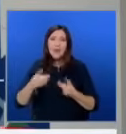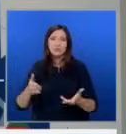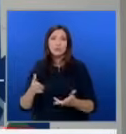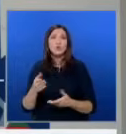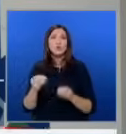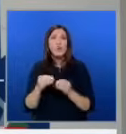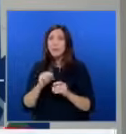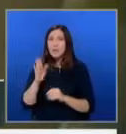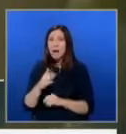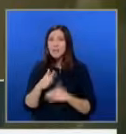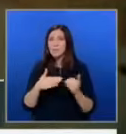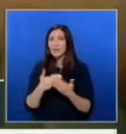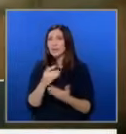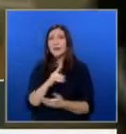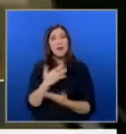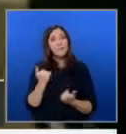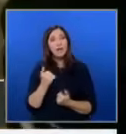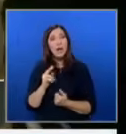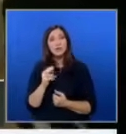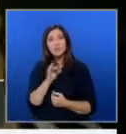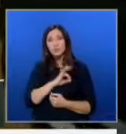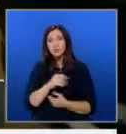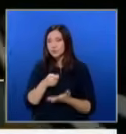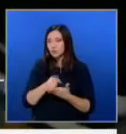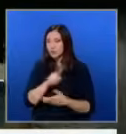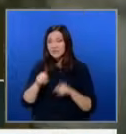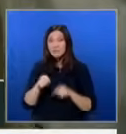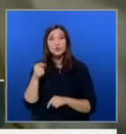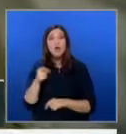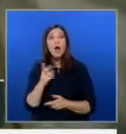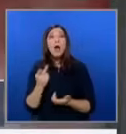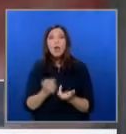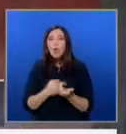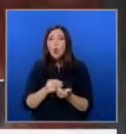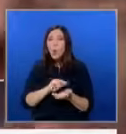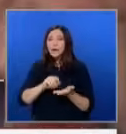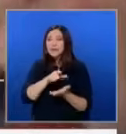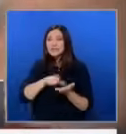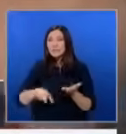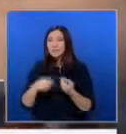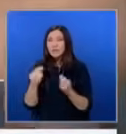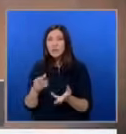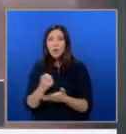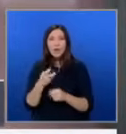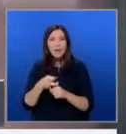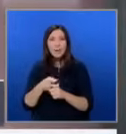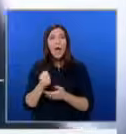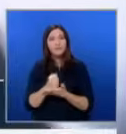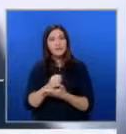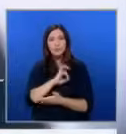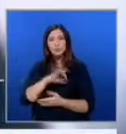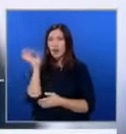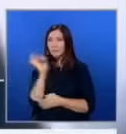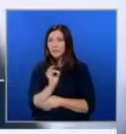практика вече няма как да се получат. Вече заплащането не зависи от това колко рецепти ви е издал лекаря. Аптеката ще получава процент от стойността